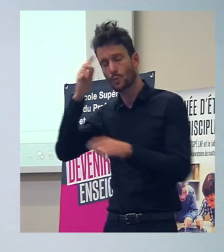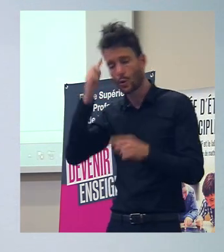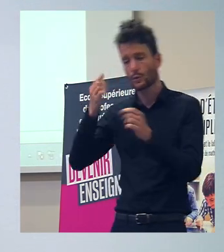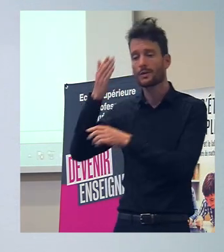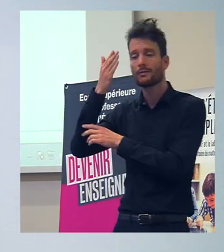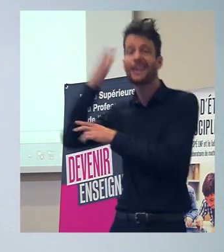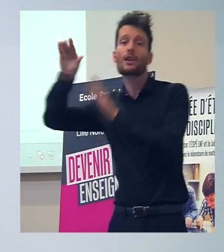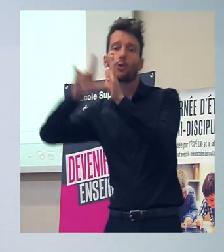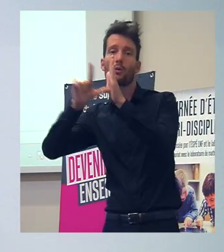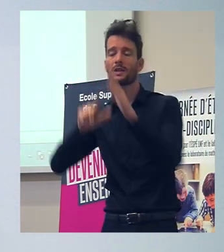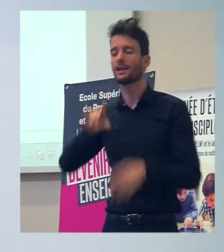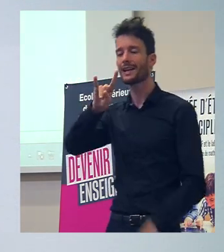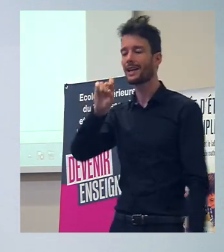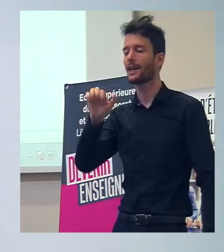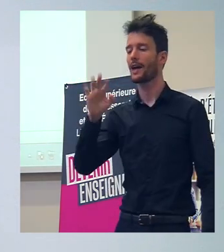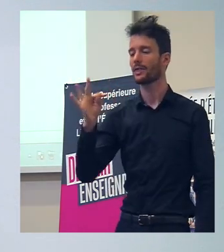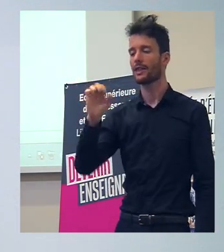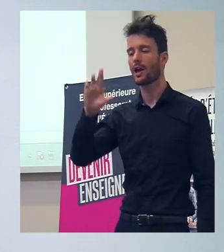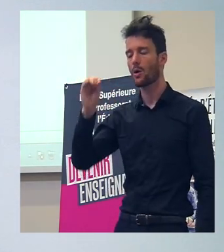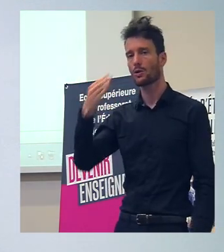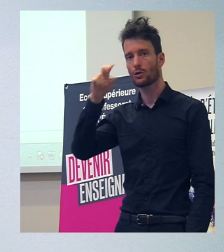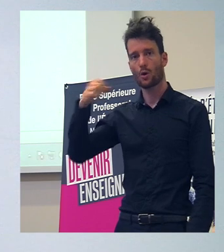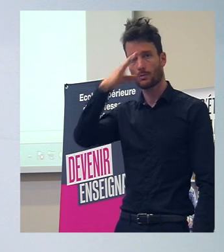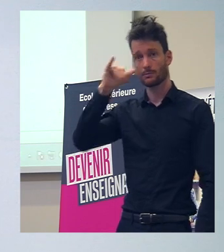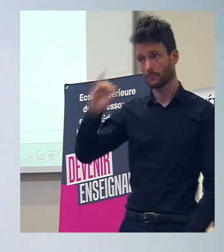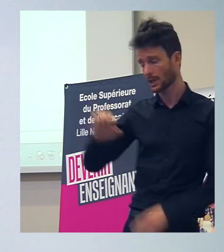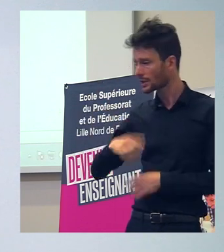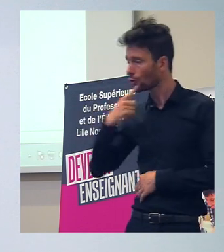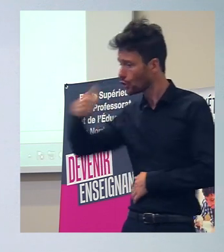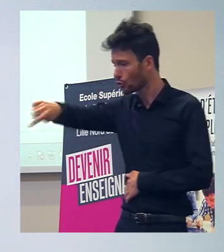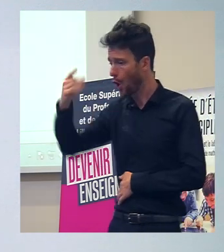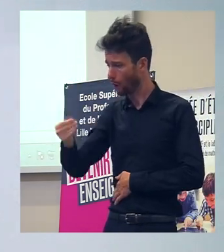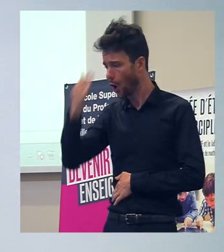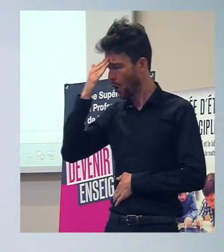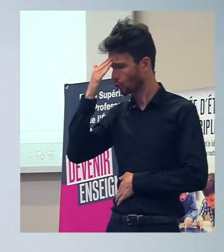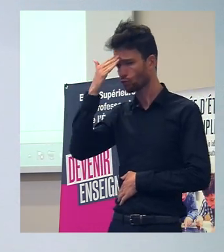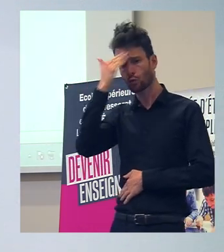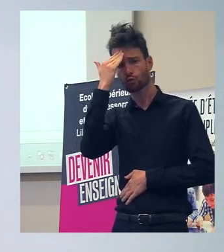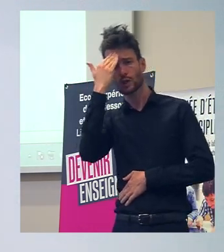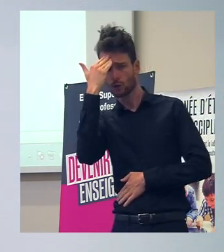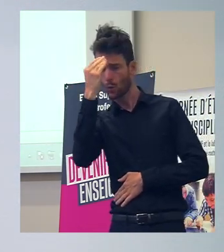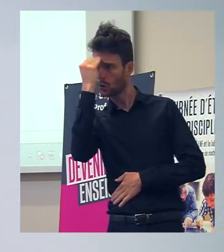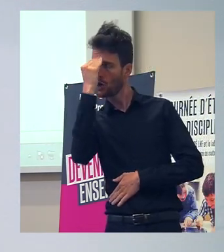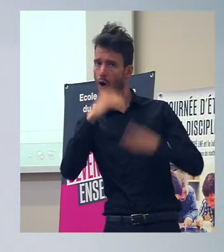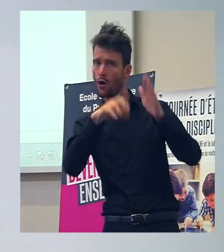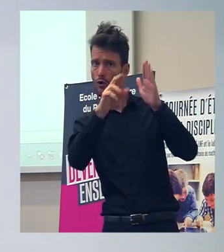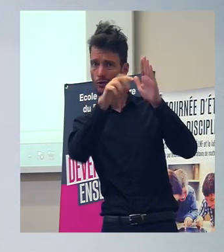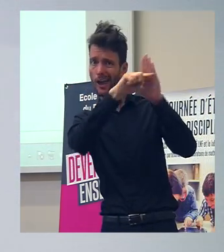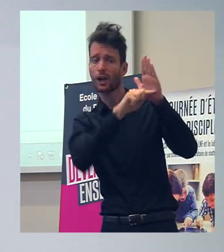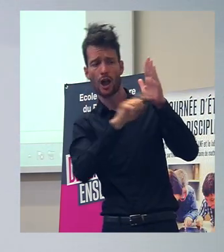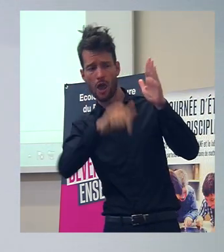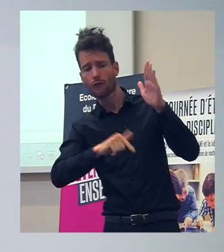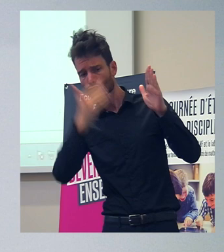l'hétéronomie, c'est-à-dire où justement les enfants ont conscience de la règle, et c'est cette règle qui,